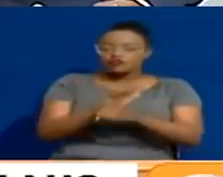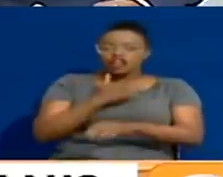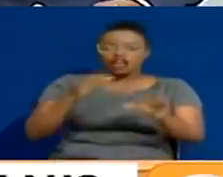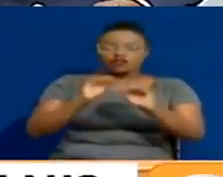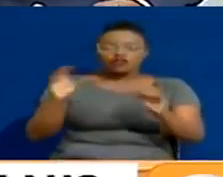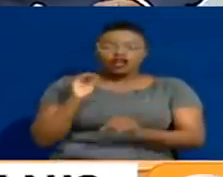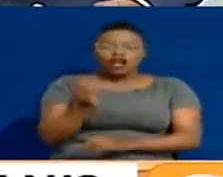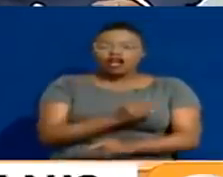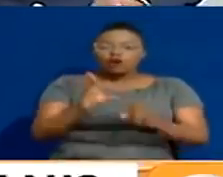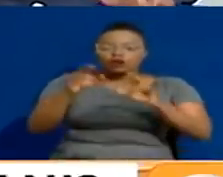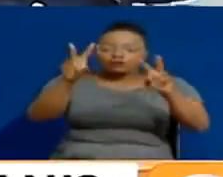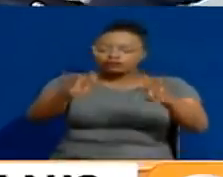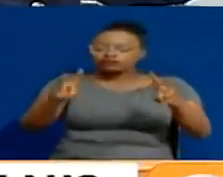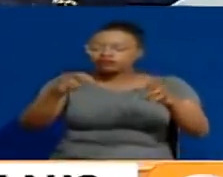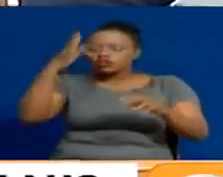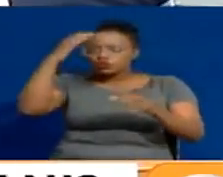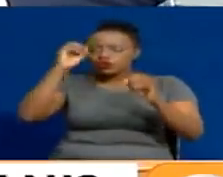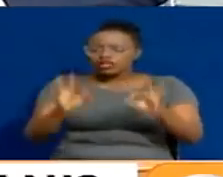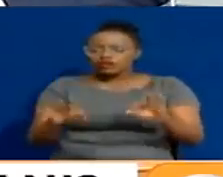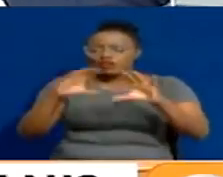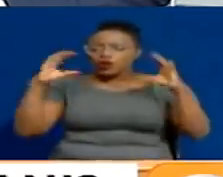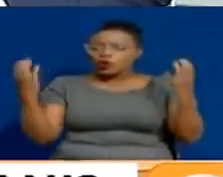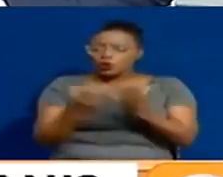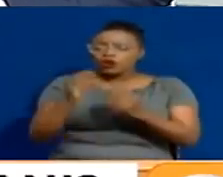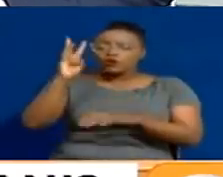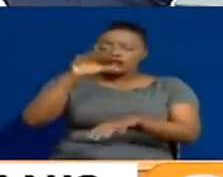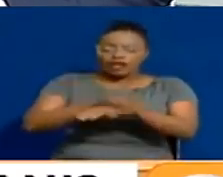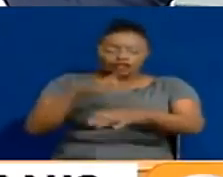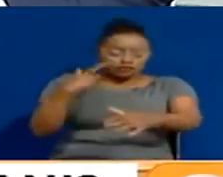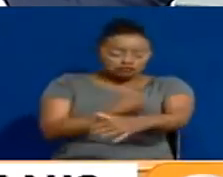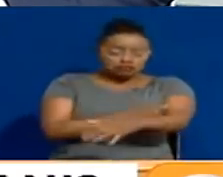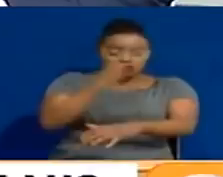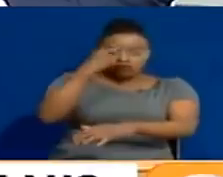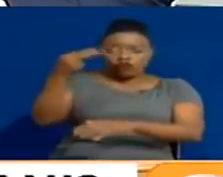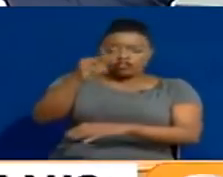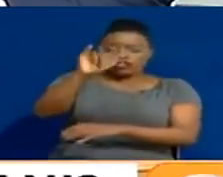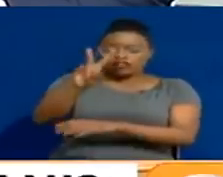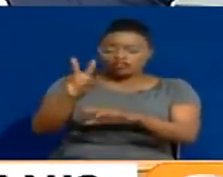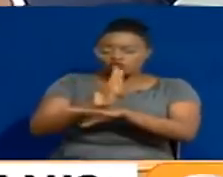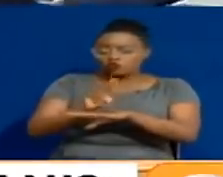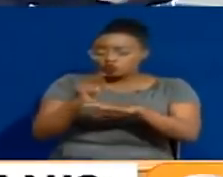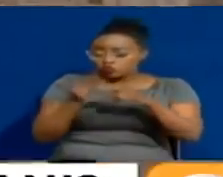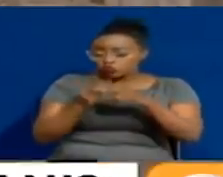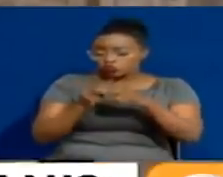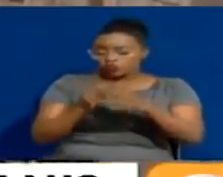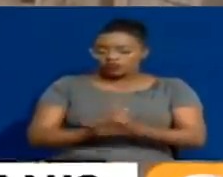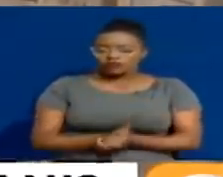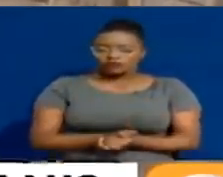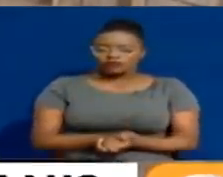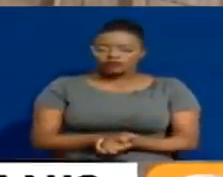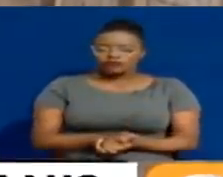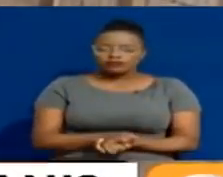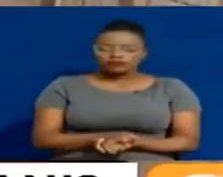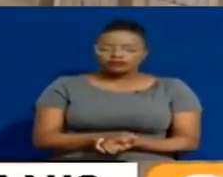Na Mwahiga Mwaura anatafuta kujua iwapo ulimwengu utapata chanjo ya HIV hivi karibuni.